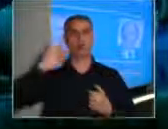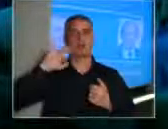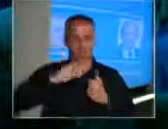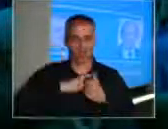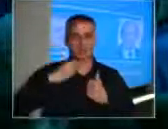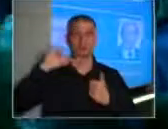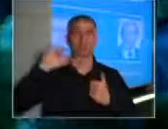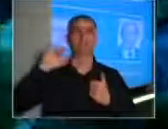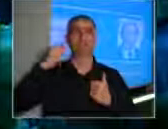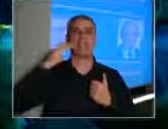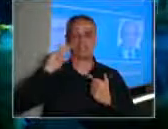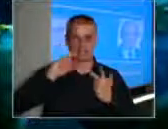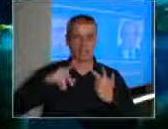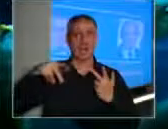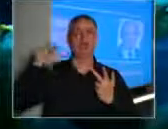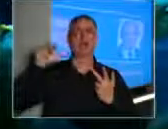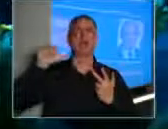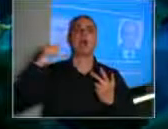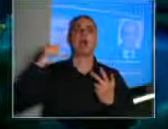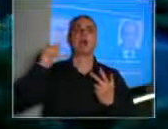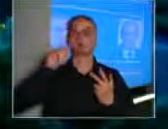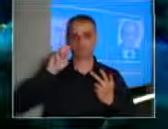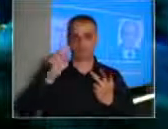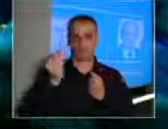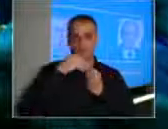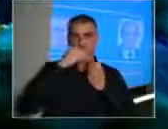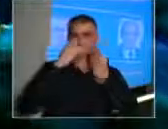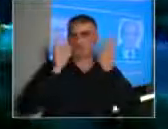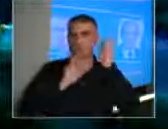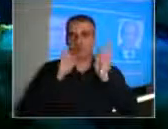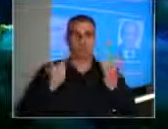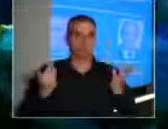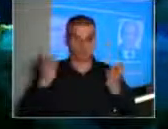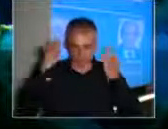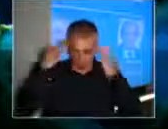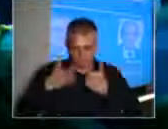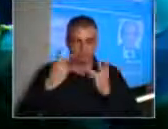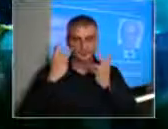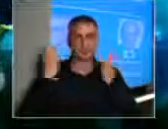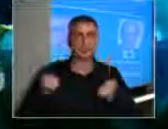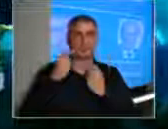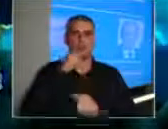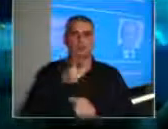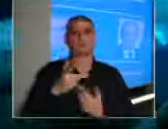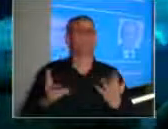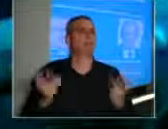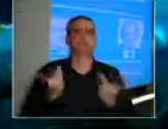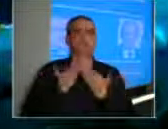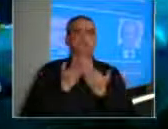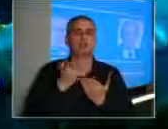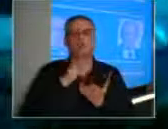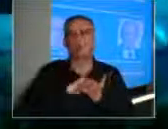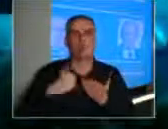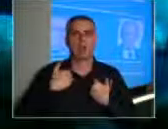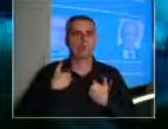יועז הנדל, דרך האוזר ואחרים שנוספו. אז שימקדו את עיקר הקמפיין שלהם שם, כי מה זה עוזר להם לקחת